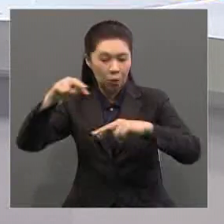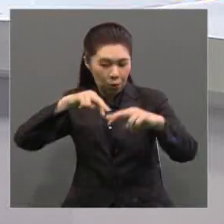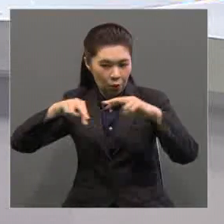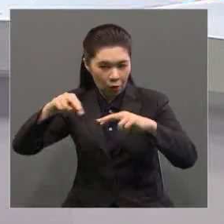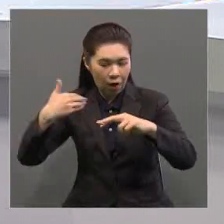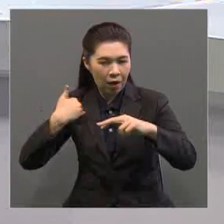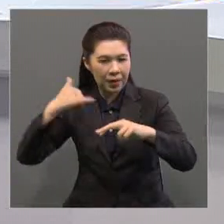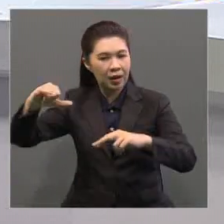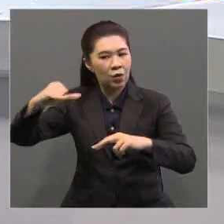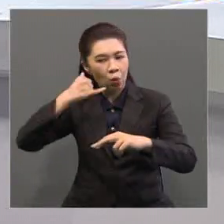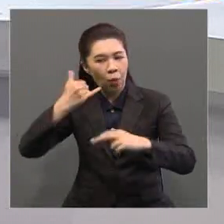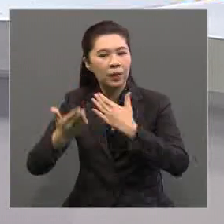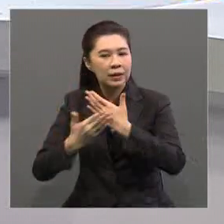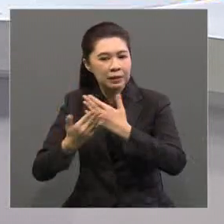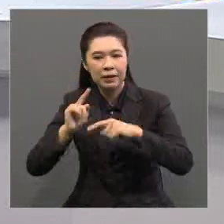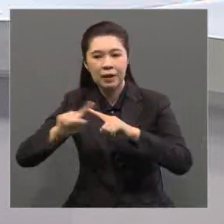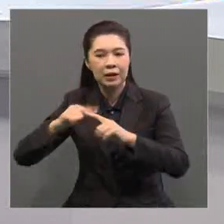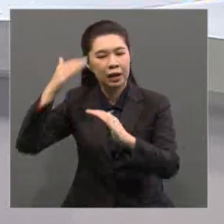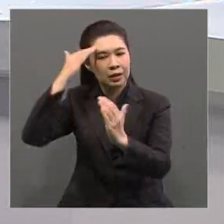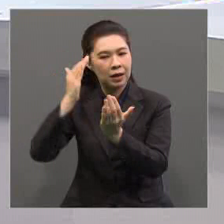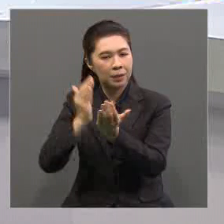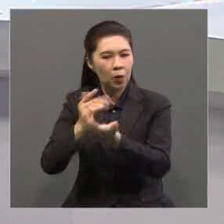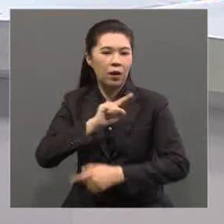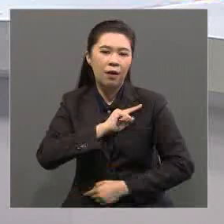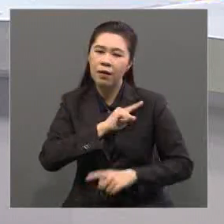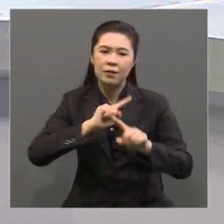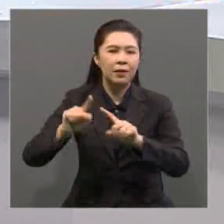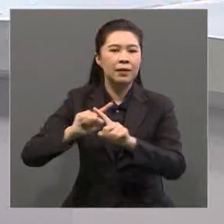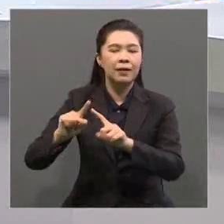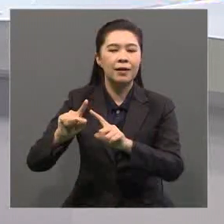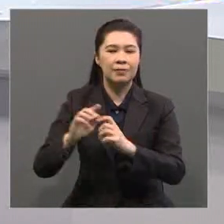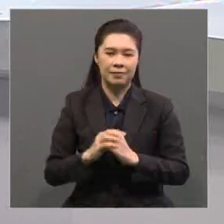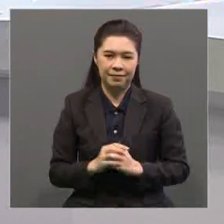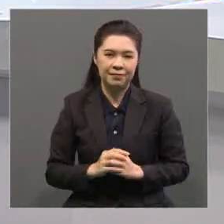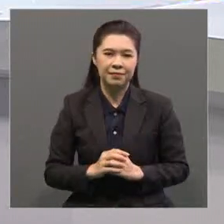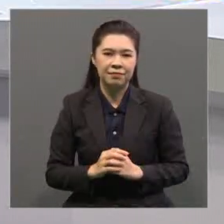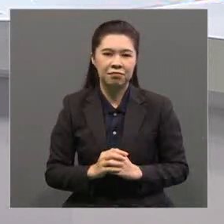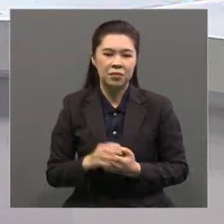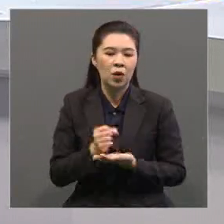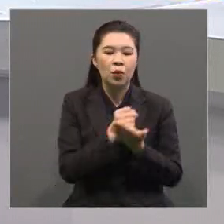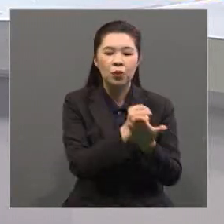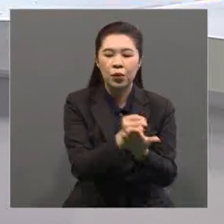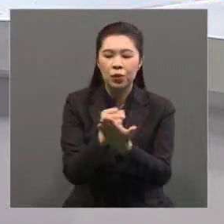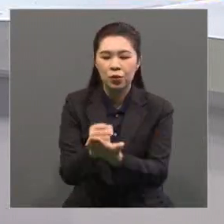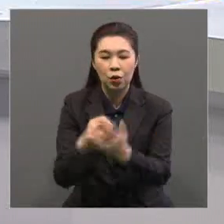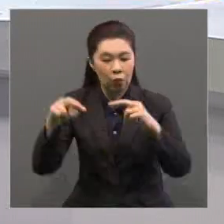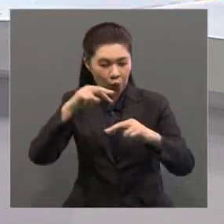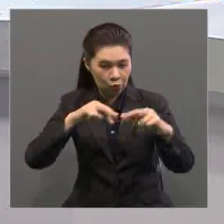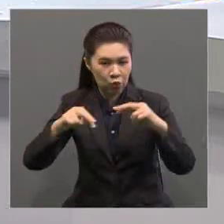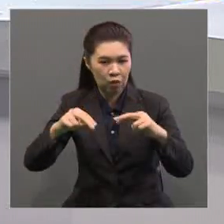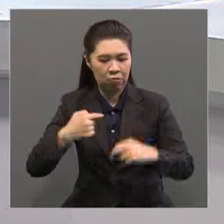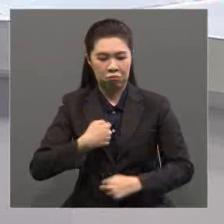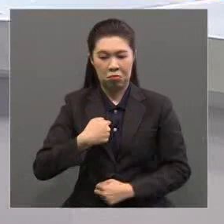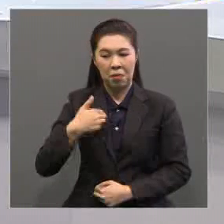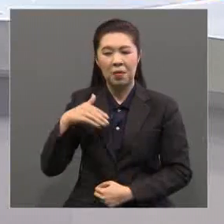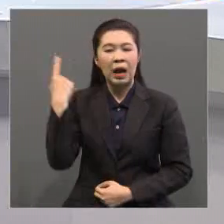แจ้งตายเจ้าหน้าที่ตำรวจเจ้าหน้าที่ทหารที่ดูแลความปลอดภัยหรือว่าเจ้าหน้าที่ที่เกี่ยวข้องต่างๆเนี่ยเขามาอำนวยความสะดวกสละเวลาคือไม่